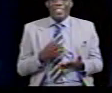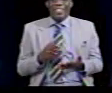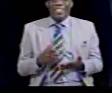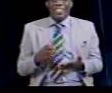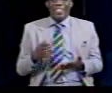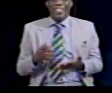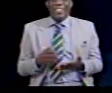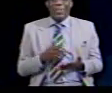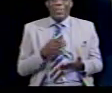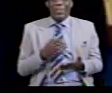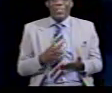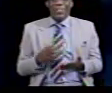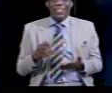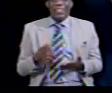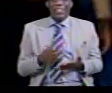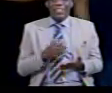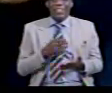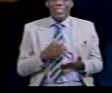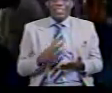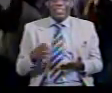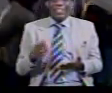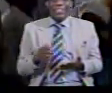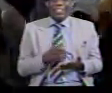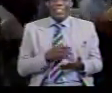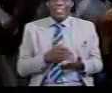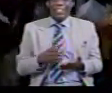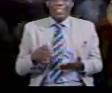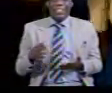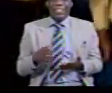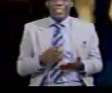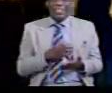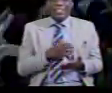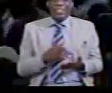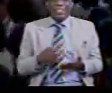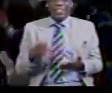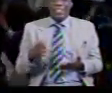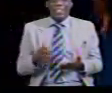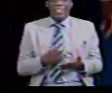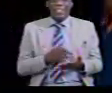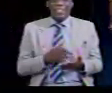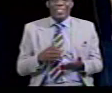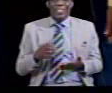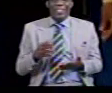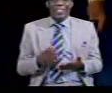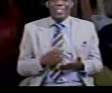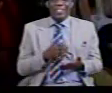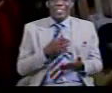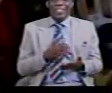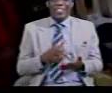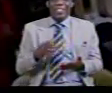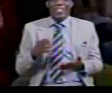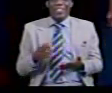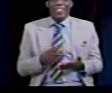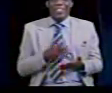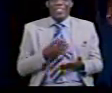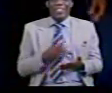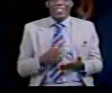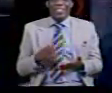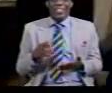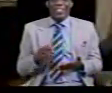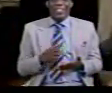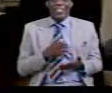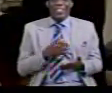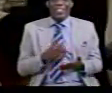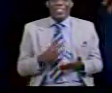qui? Emma, Emma, Emma, Emma, Emma, Emma, Emma, Emma, Emma, Emma, Emma,